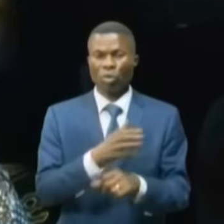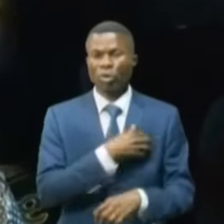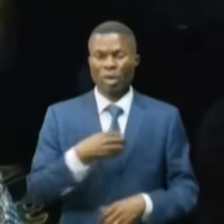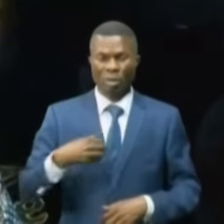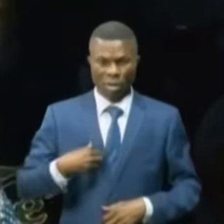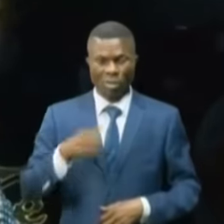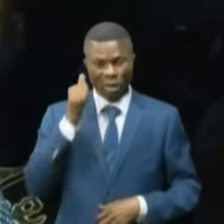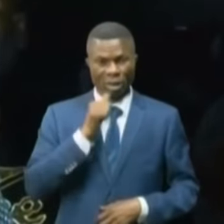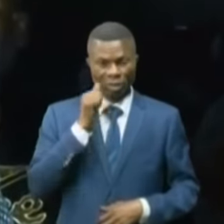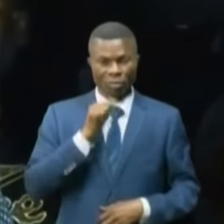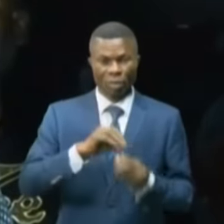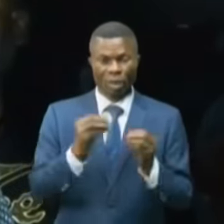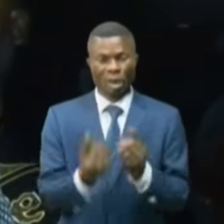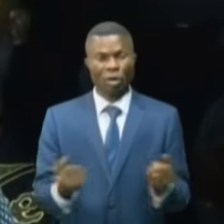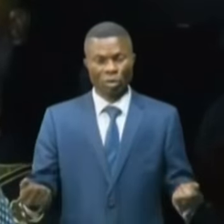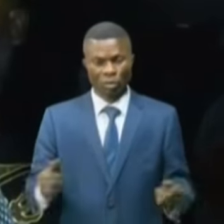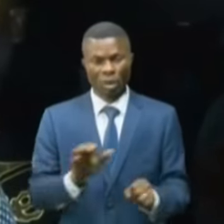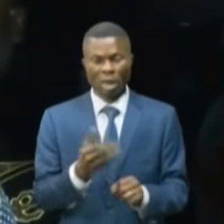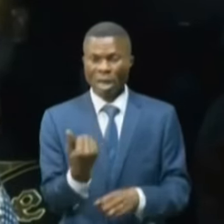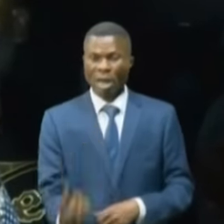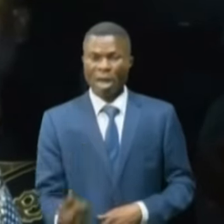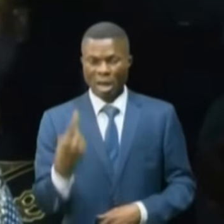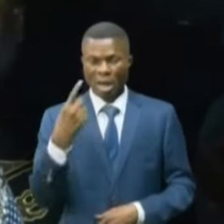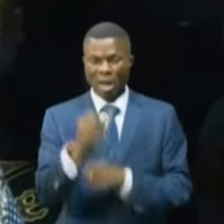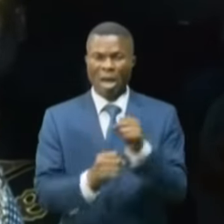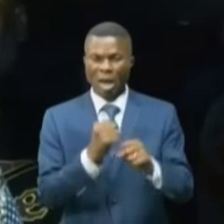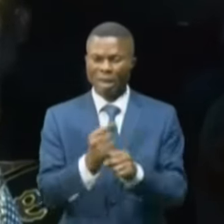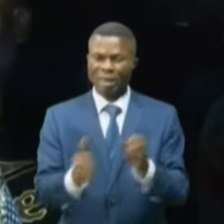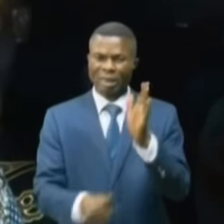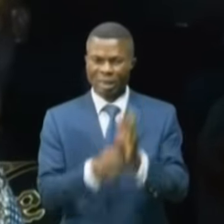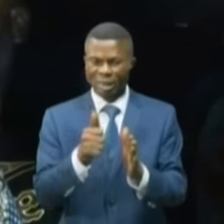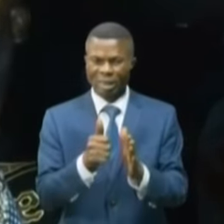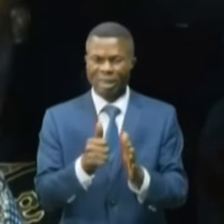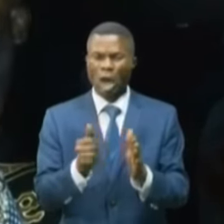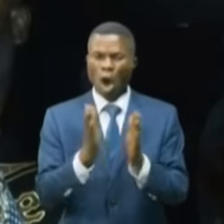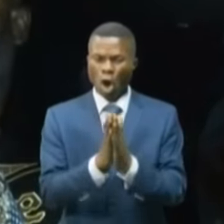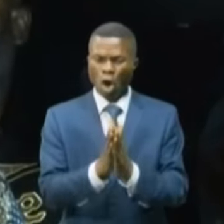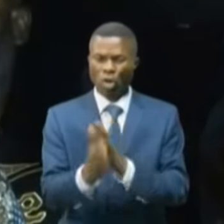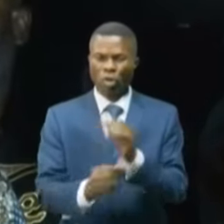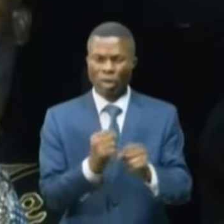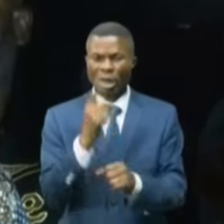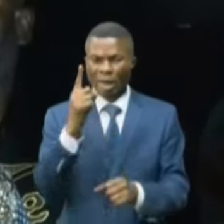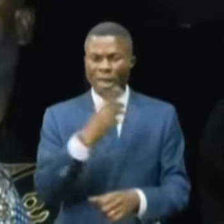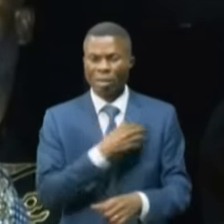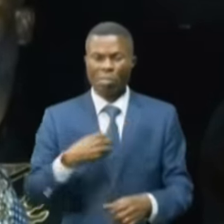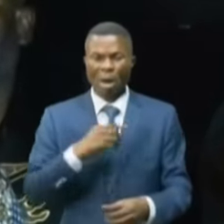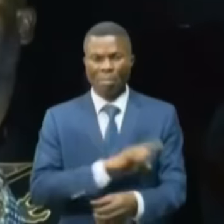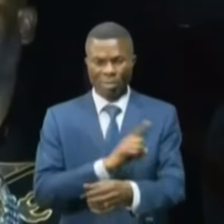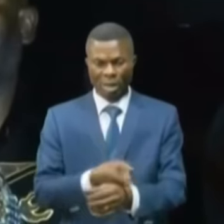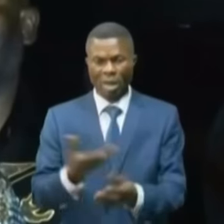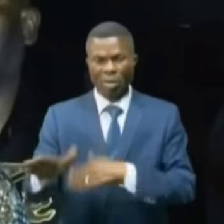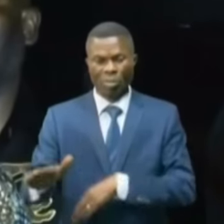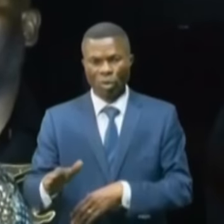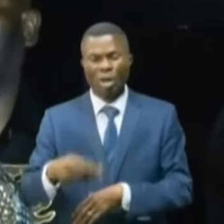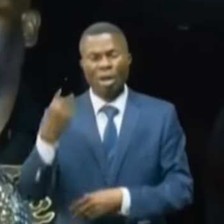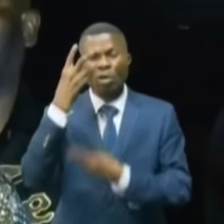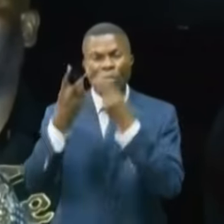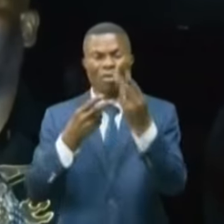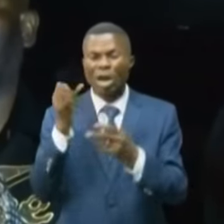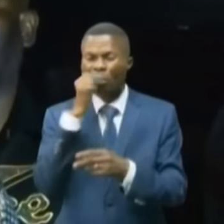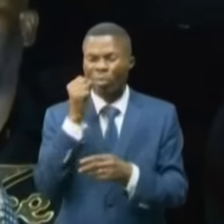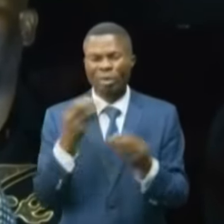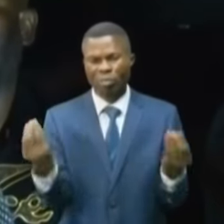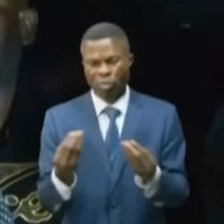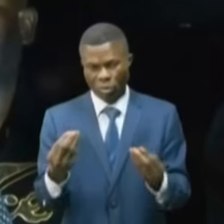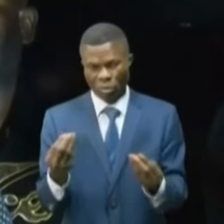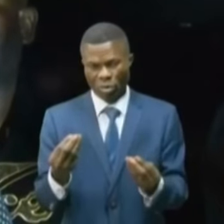Et même des enfants, parce qu'il y a un enfant d'à peu près 10-11 ans qui est là-bas. Et il y a une femme enceinte qui est là-bas. Est-ce qu'elle était partie aussi ou... En tout cas,